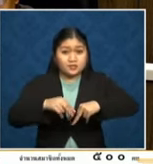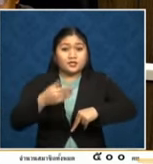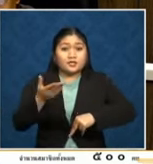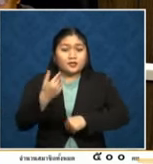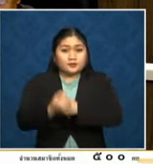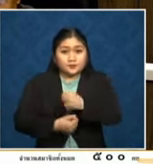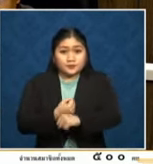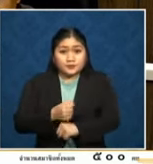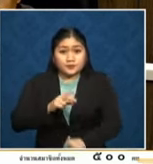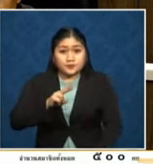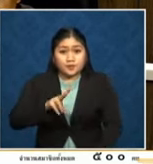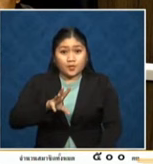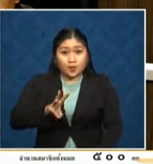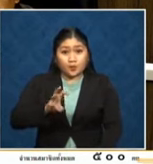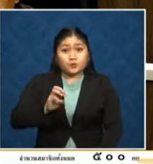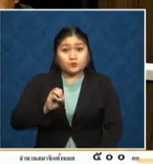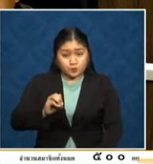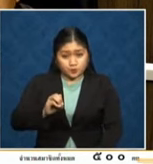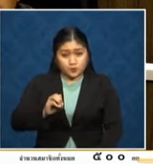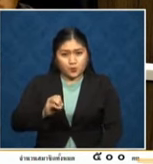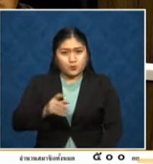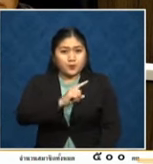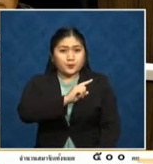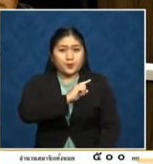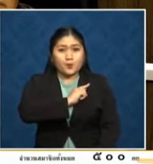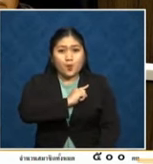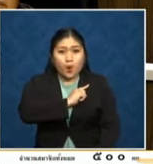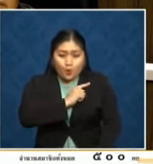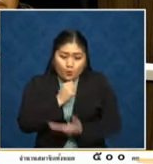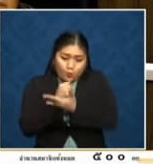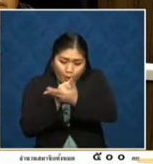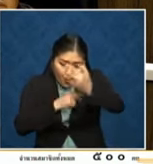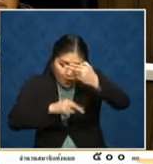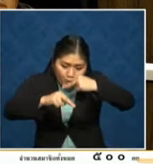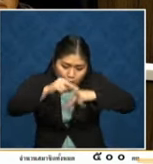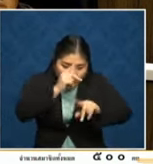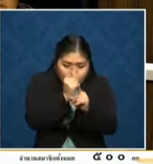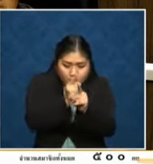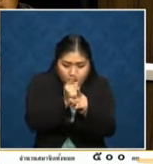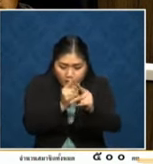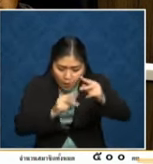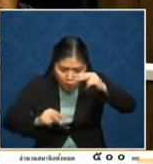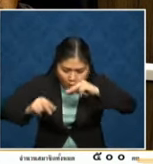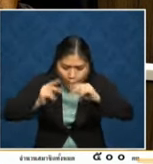พ.ศ.2560มีหน้าที่ช่วยดูแลติดตามสอดส่อง